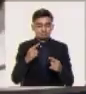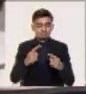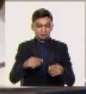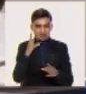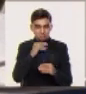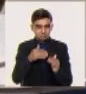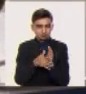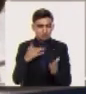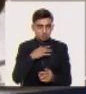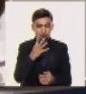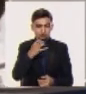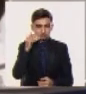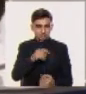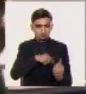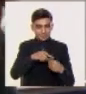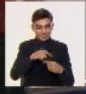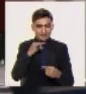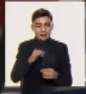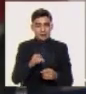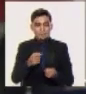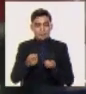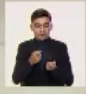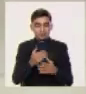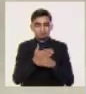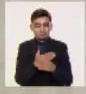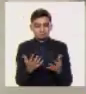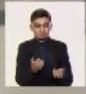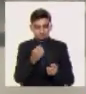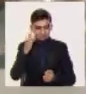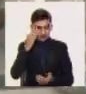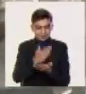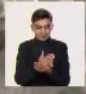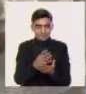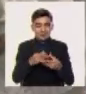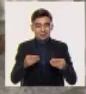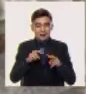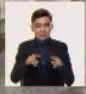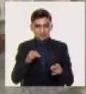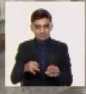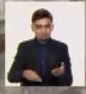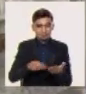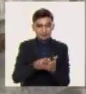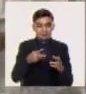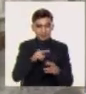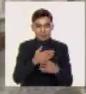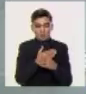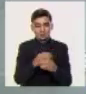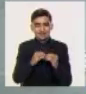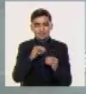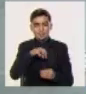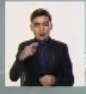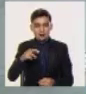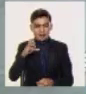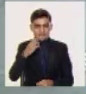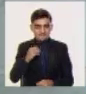400 тысяч предприятий. Но правительство решило поддержать малый и средний бизнес, как и весной. На выплаты компенсации выделят 10